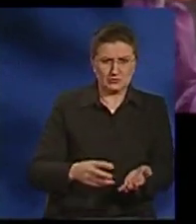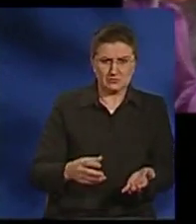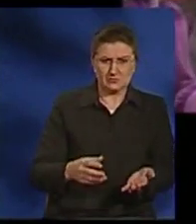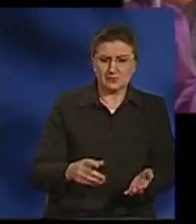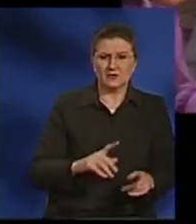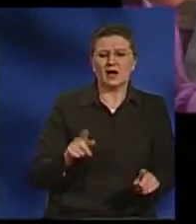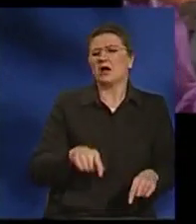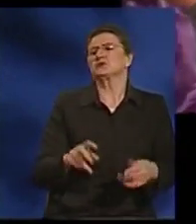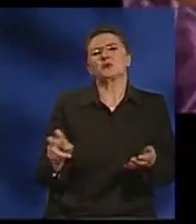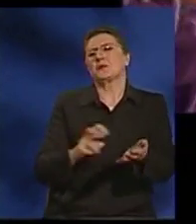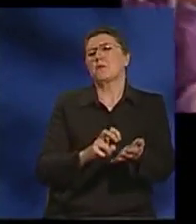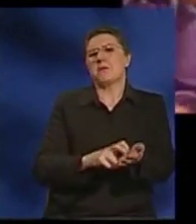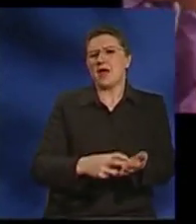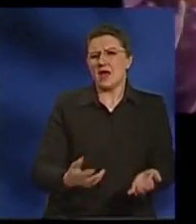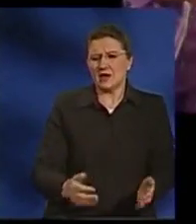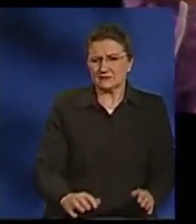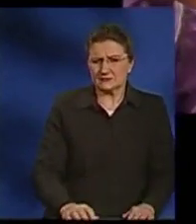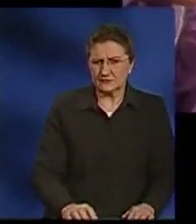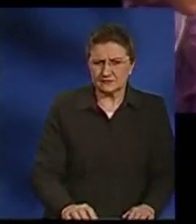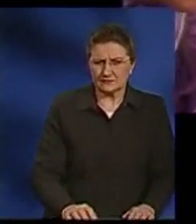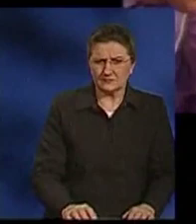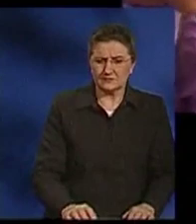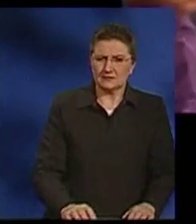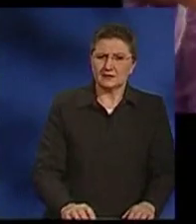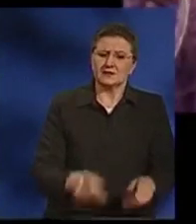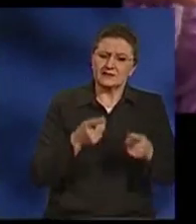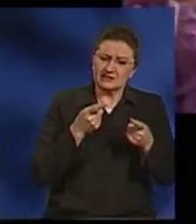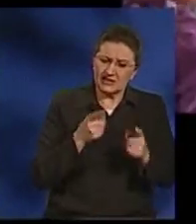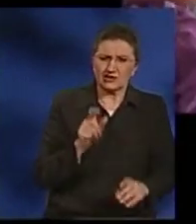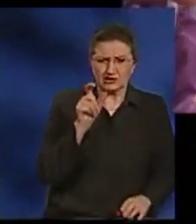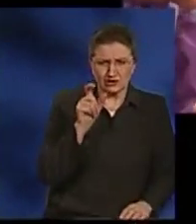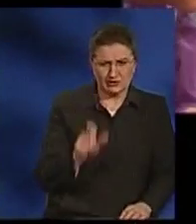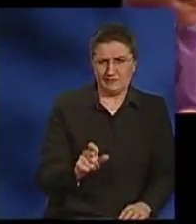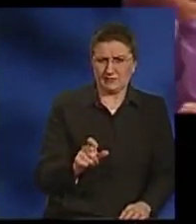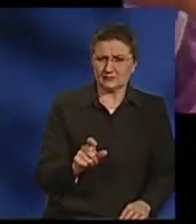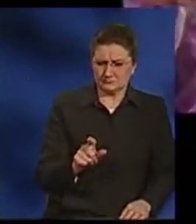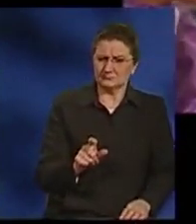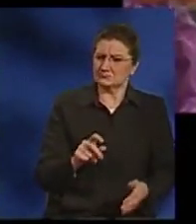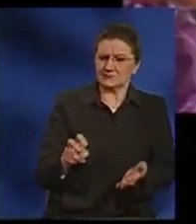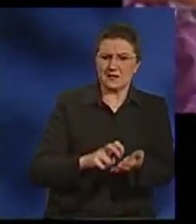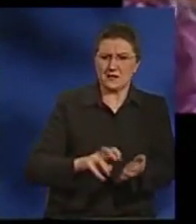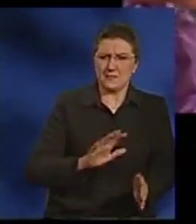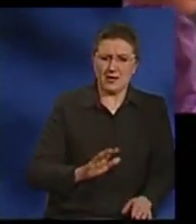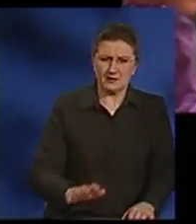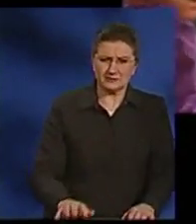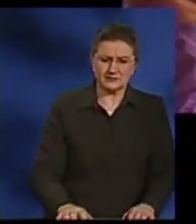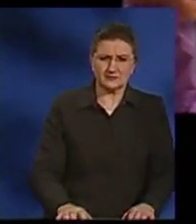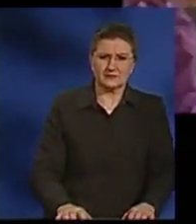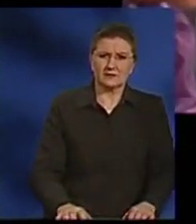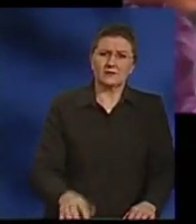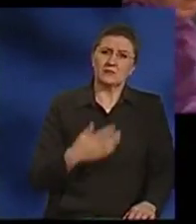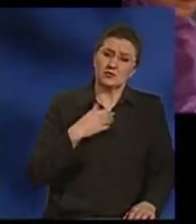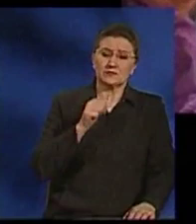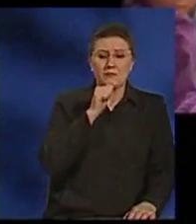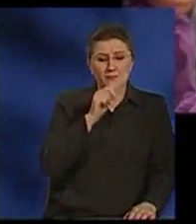чего тут бояться? Конечно, это ведь и какой-нибудь жалкий трусишка. А настоящий гражданин леса в луке. Я струсил. Может, я и